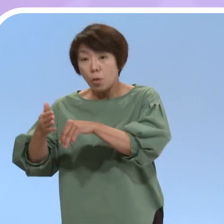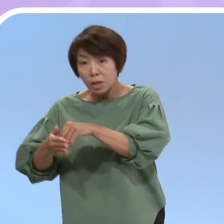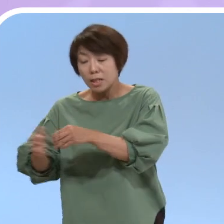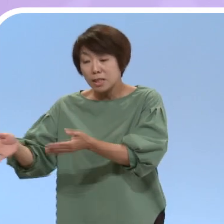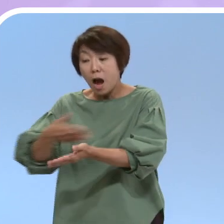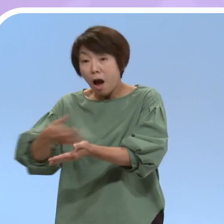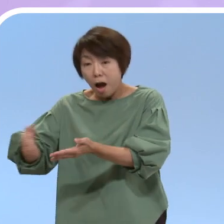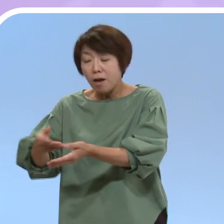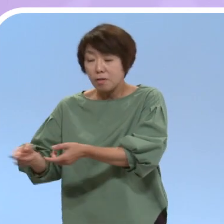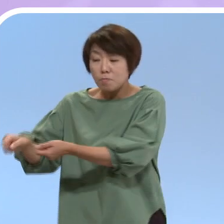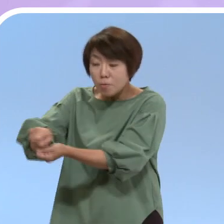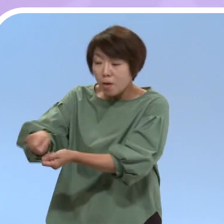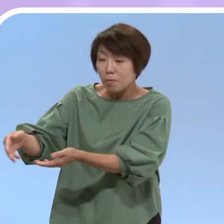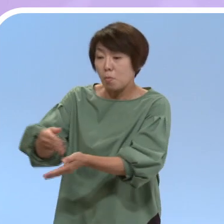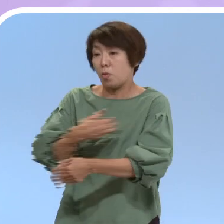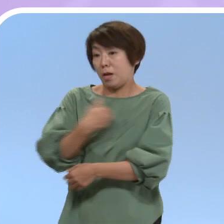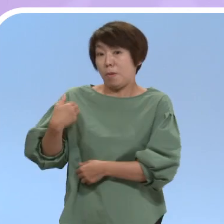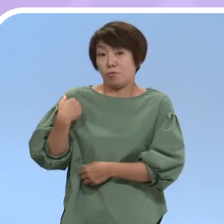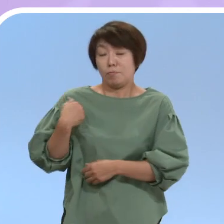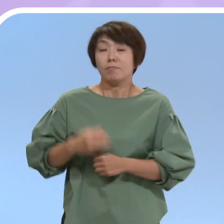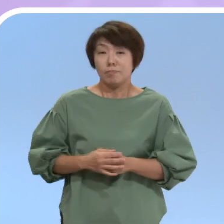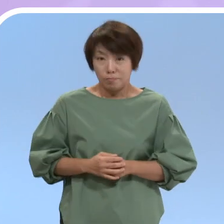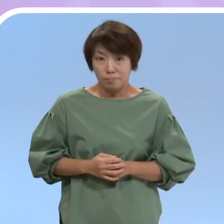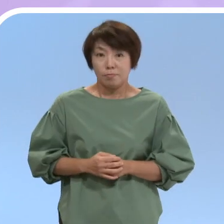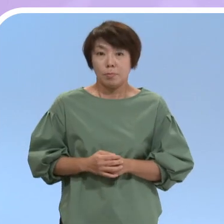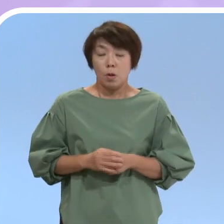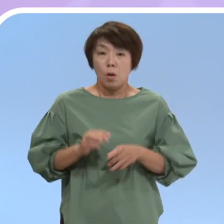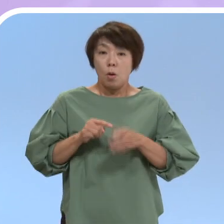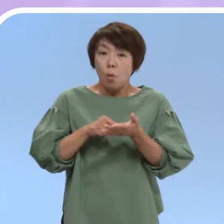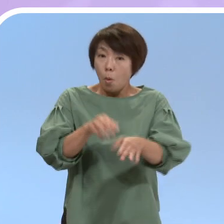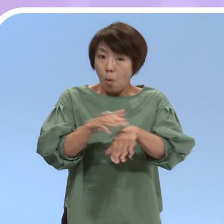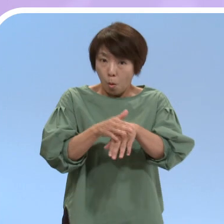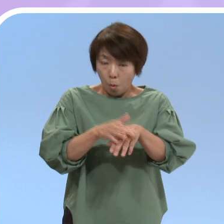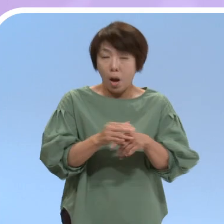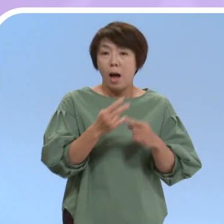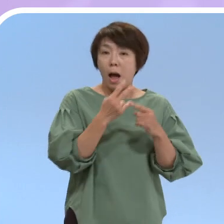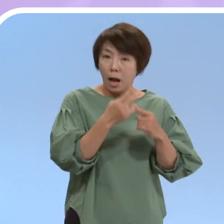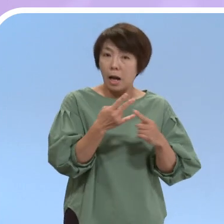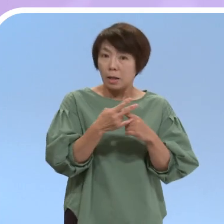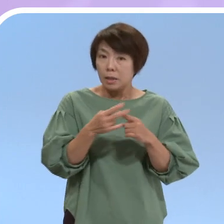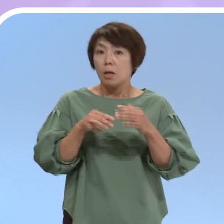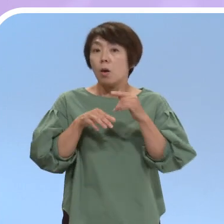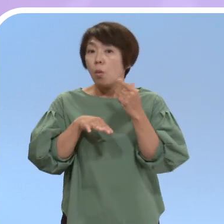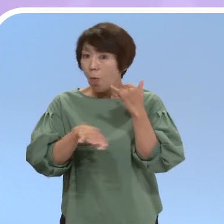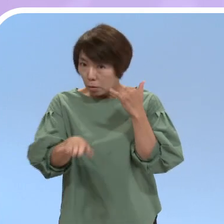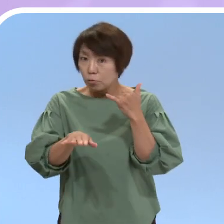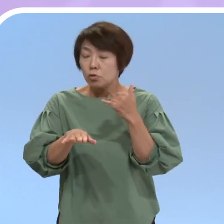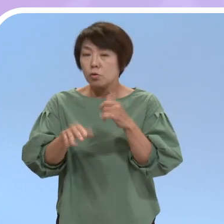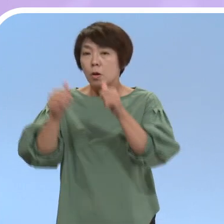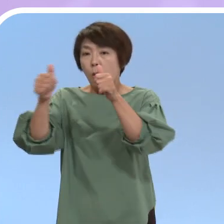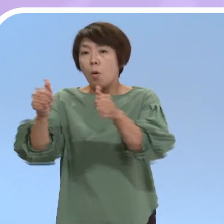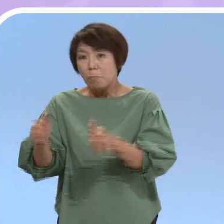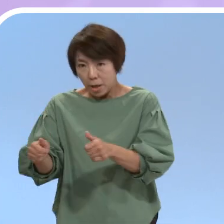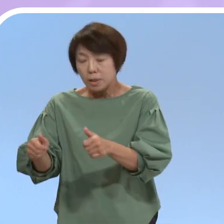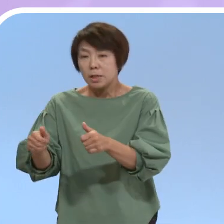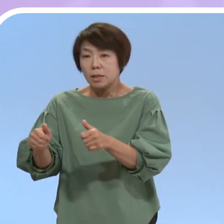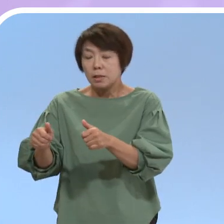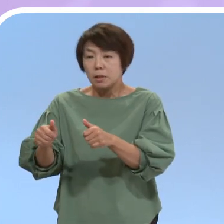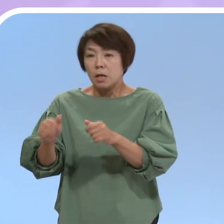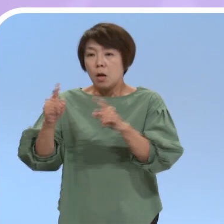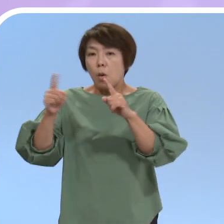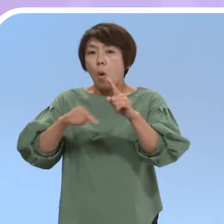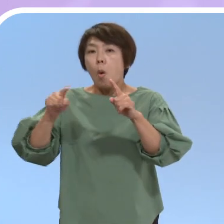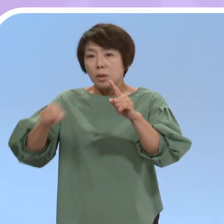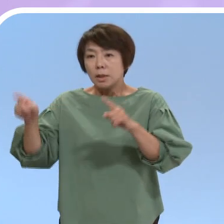深いので、チャーハンやカレーの調味料としても利用できます。ご応募はハガキ、ファックス、番組ホームページ、そ